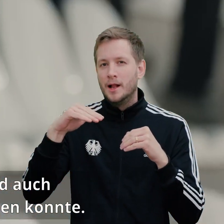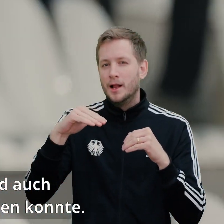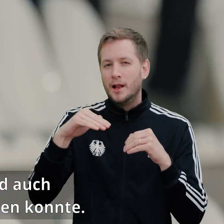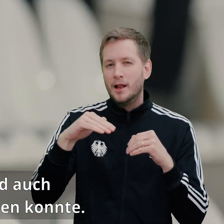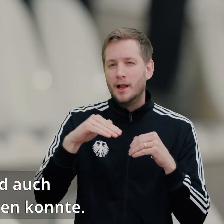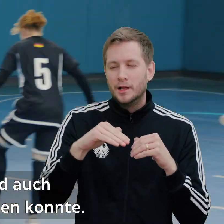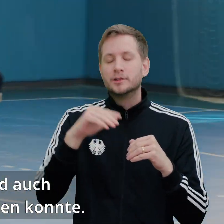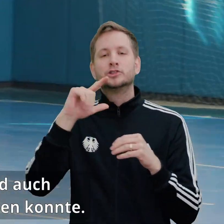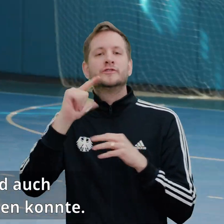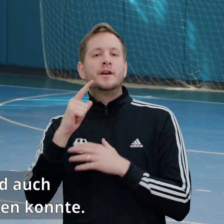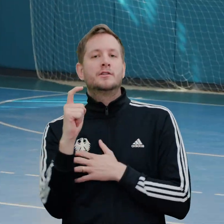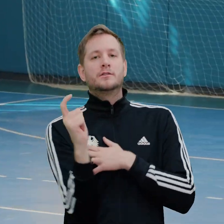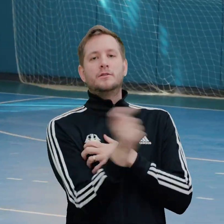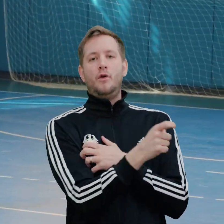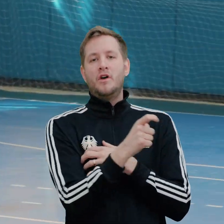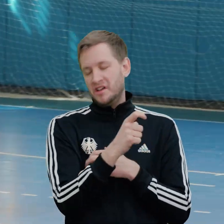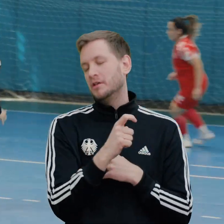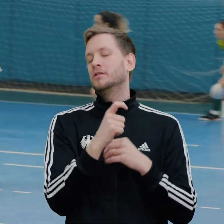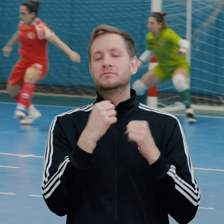Deutschland auch das zweite Tor erzielen konnte.